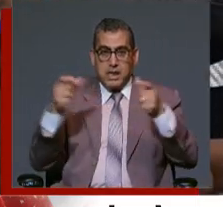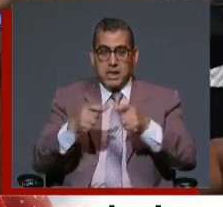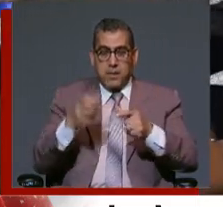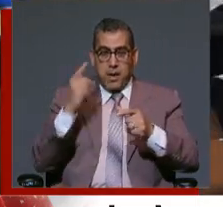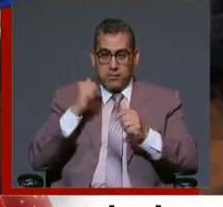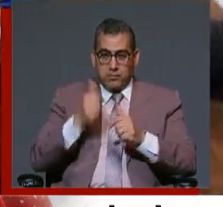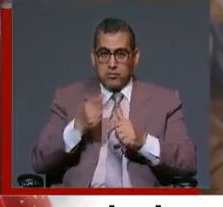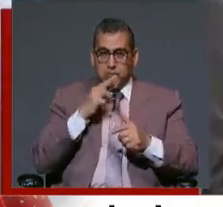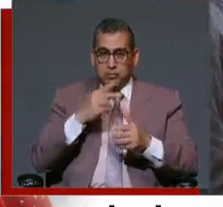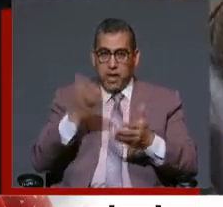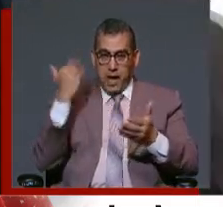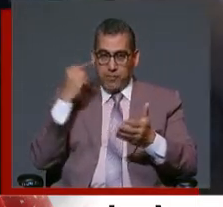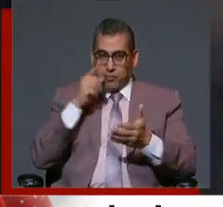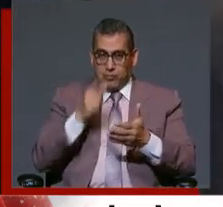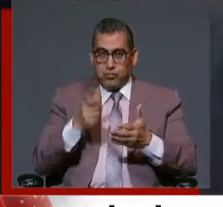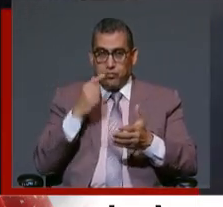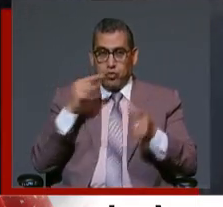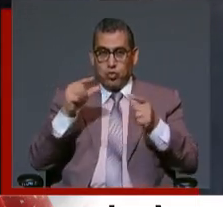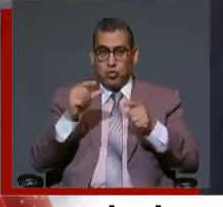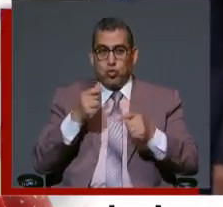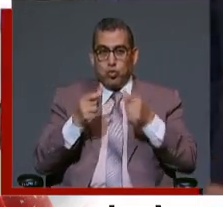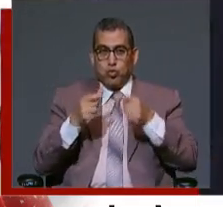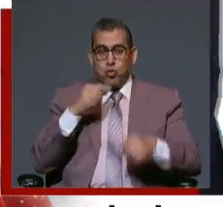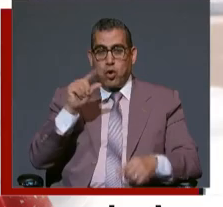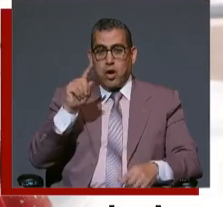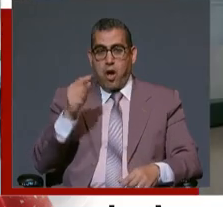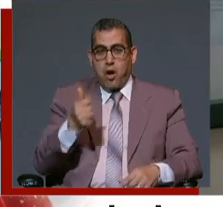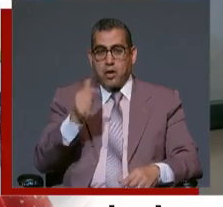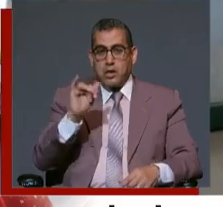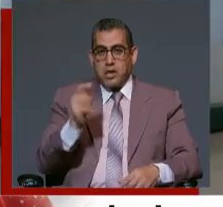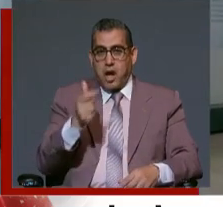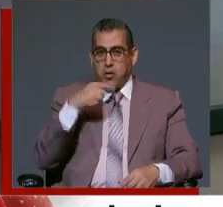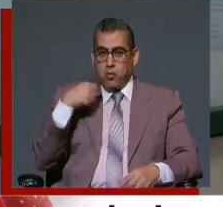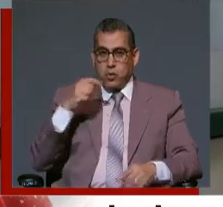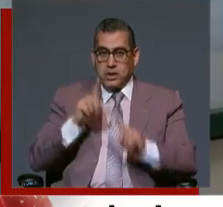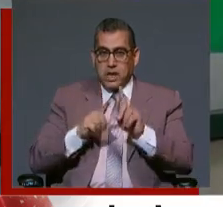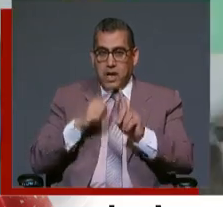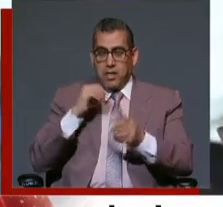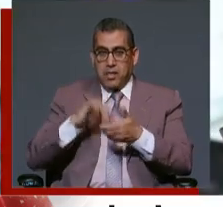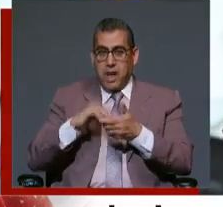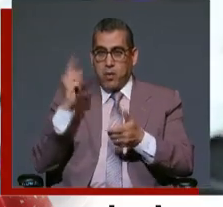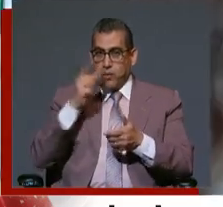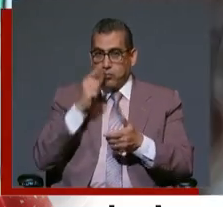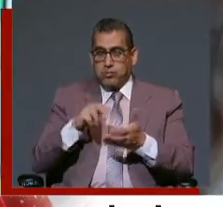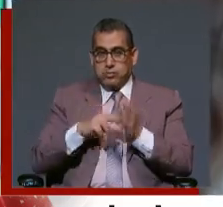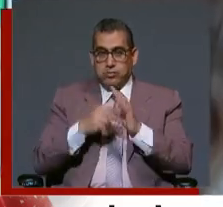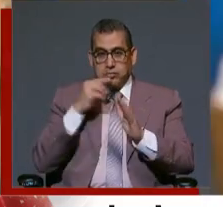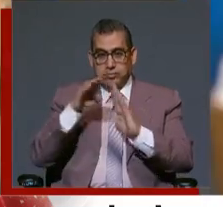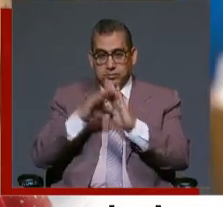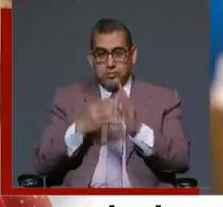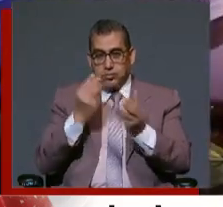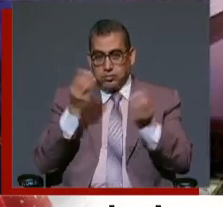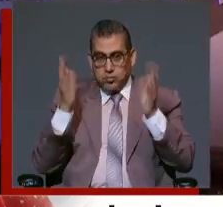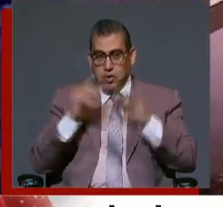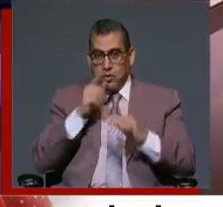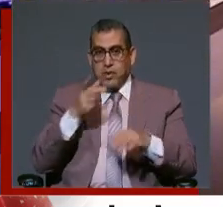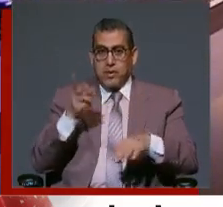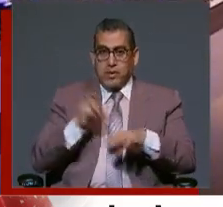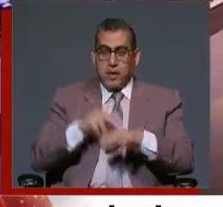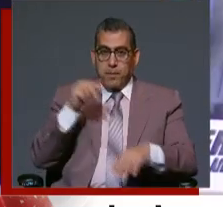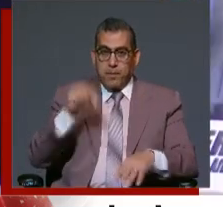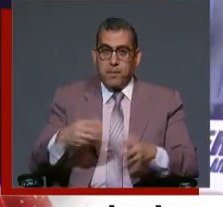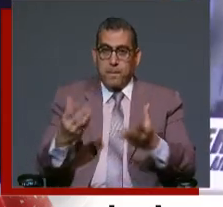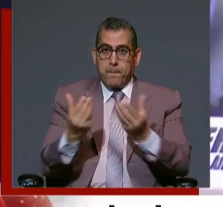عنها، كانت دكتورة رانيا المشط تتحدث عنها منذ قليل، أو كذلك مع